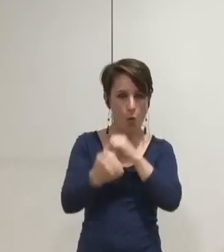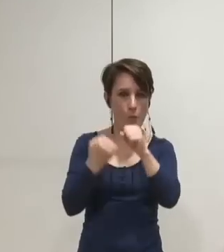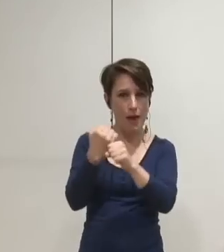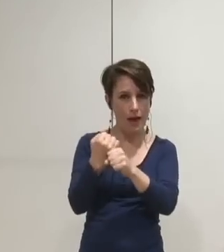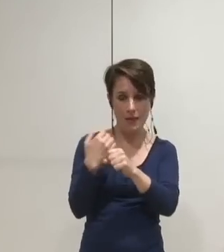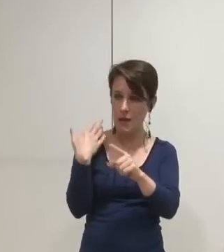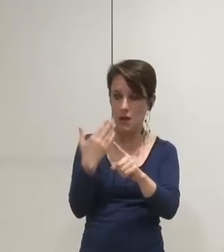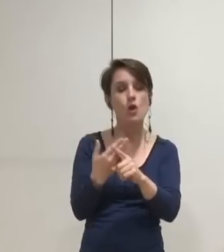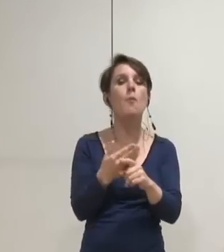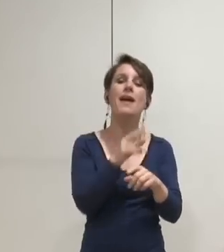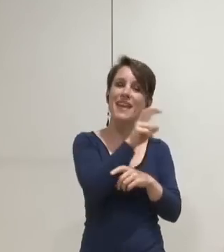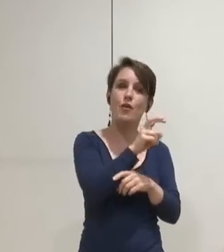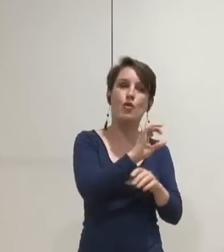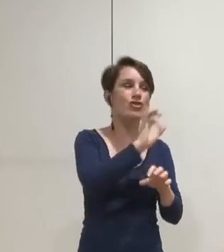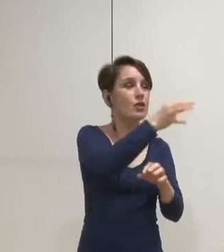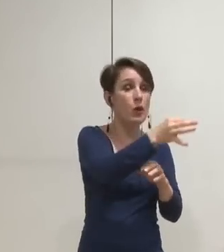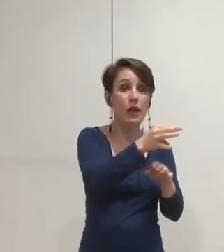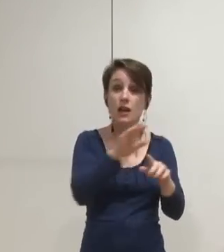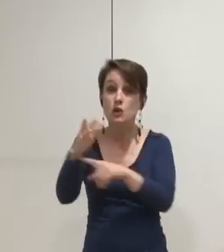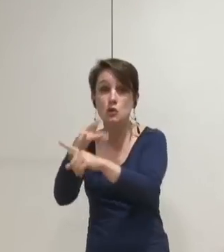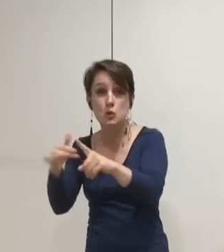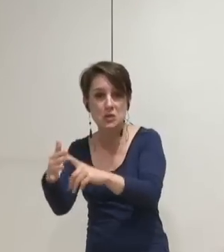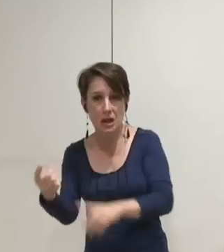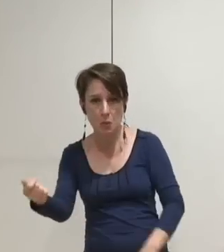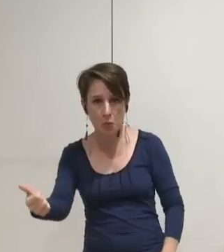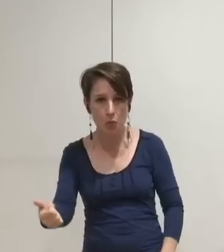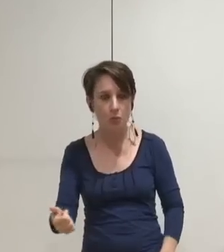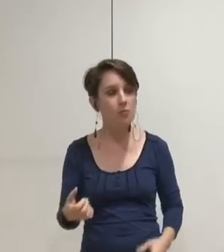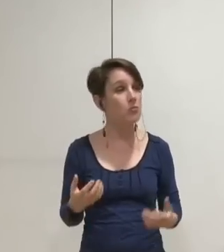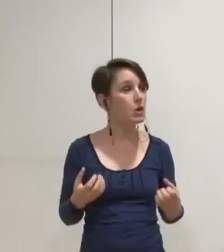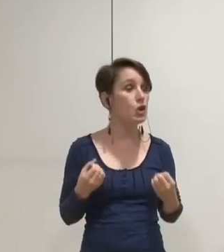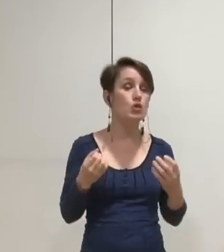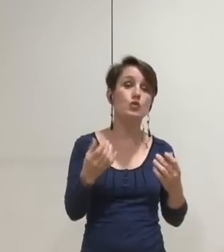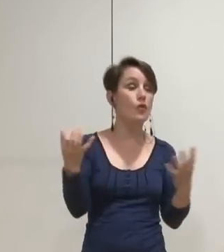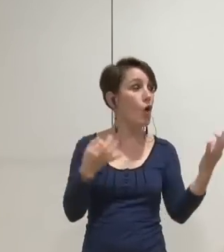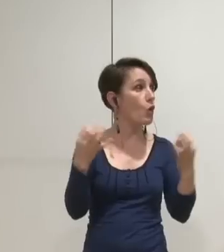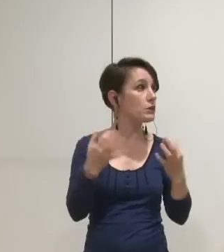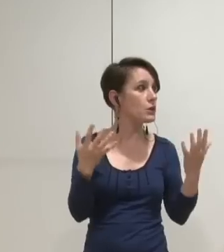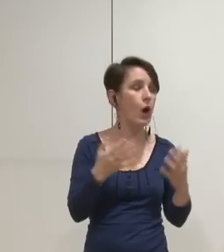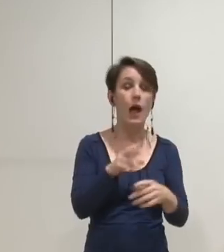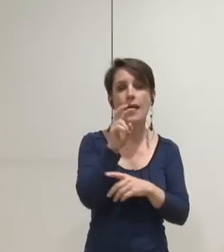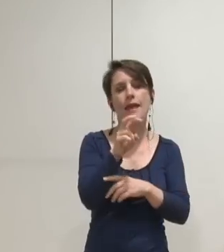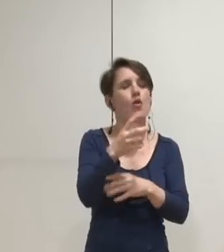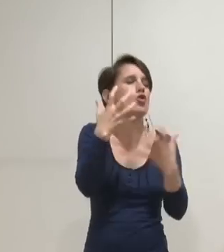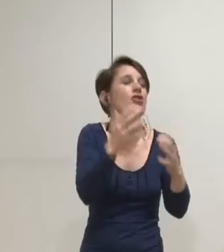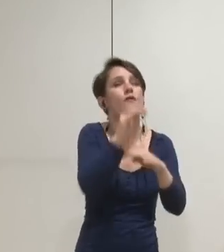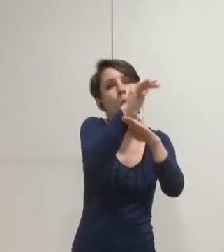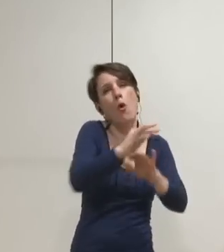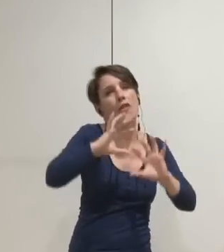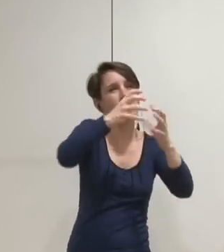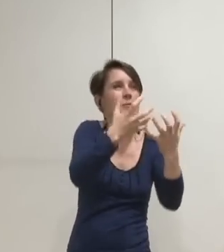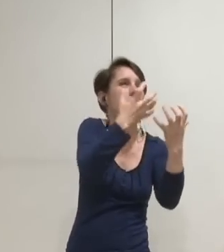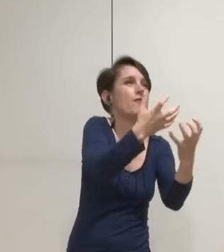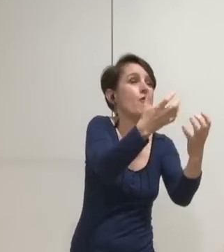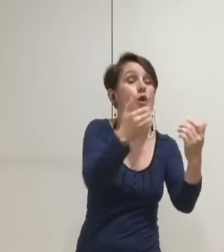que social on entend souvent dire que les écologistes pensent beaucoup à la prévention de la planète mais peu aux